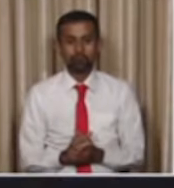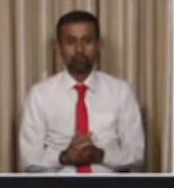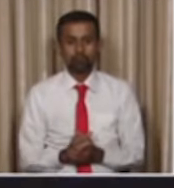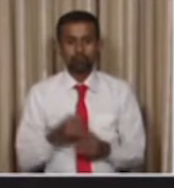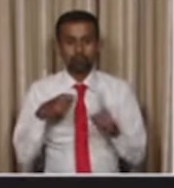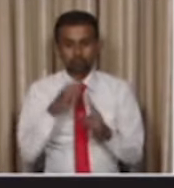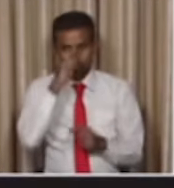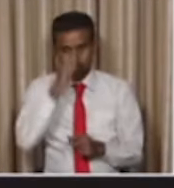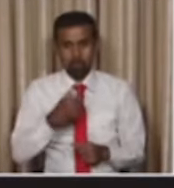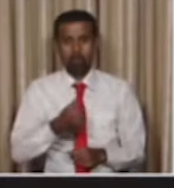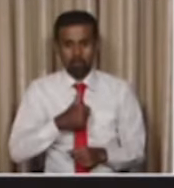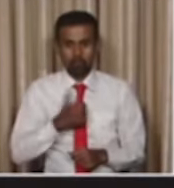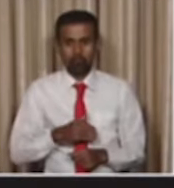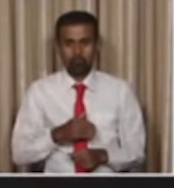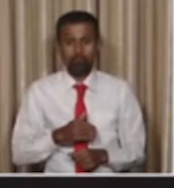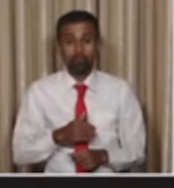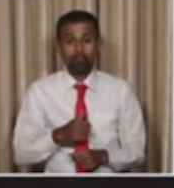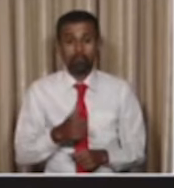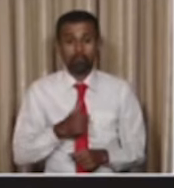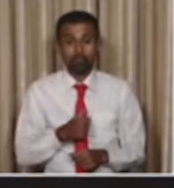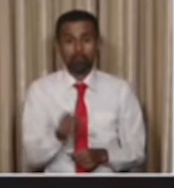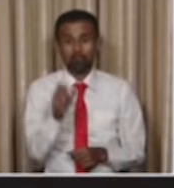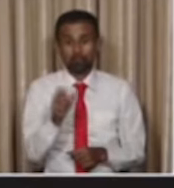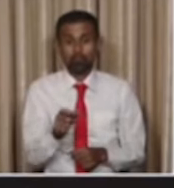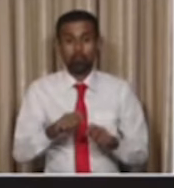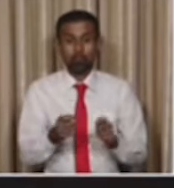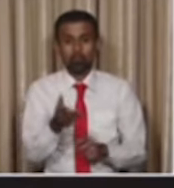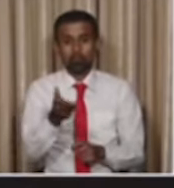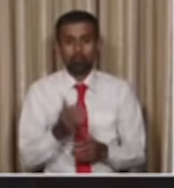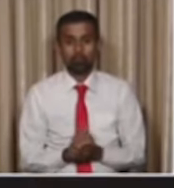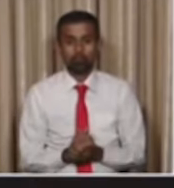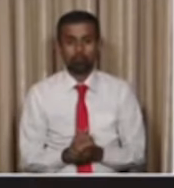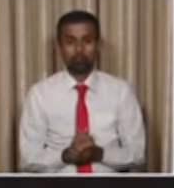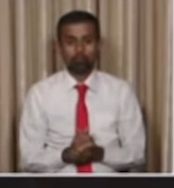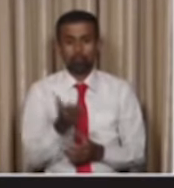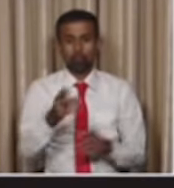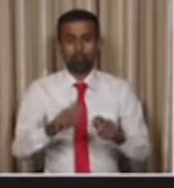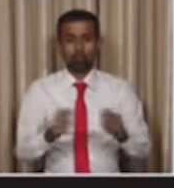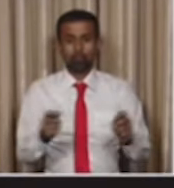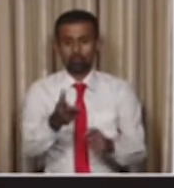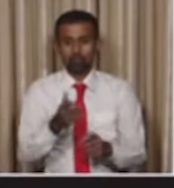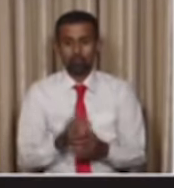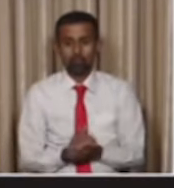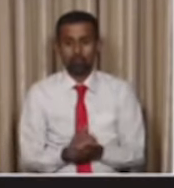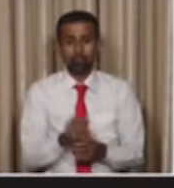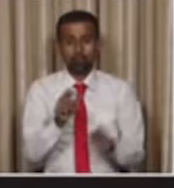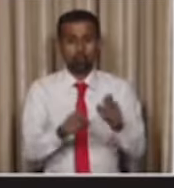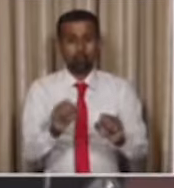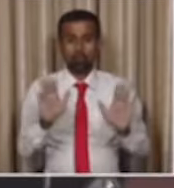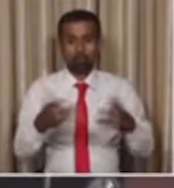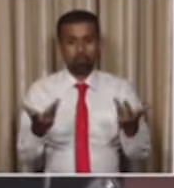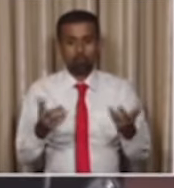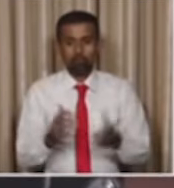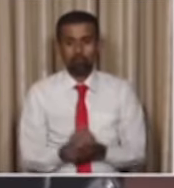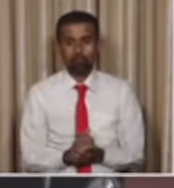කිරියල මන්තම්. අපි එකඟ වුණා. නමුත් එකඟතාවයේ කැඩිය ඔබතුමාලානේ. හොඳයි. ඔබතුමාලානේ කැඩිවේ. ඔබතුමාලගේ කතික වේදියේ යන්නේ. හරි බොහොම